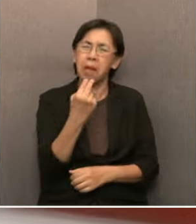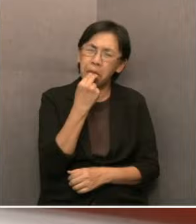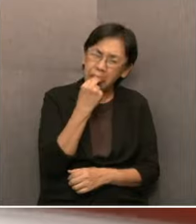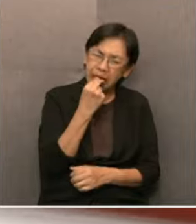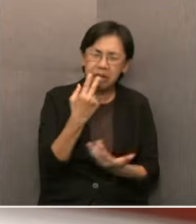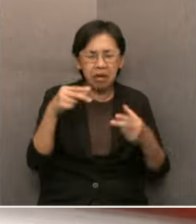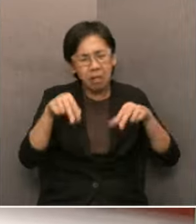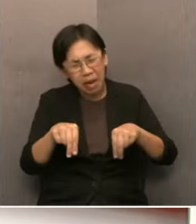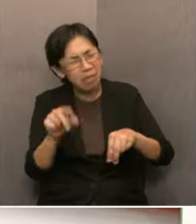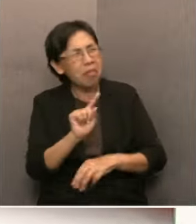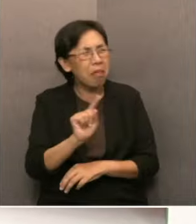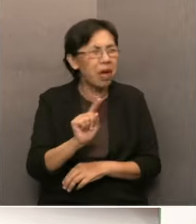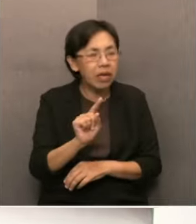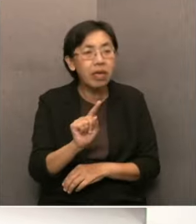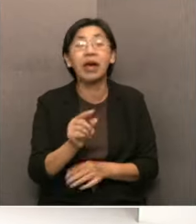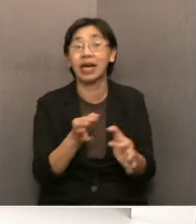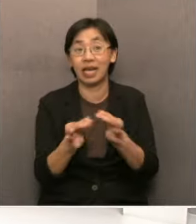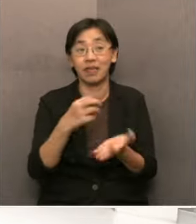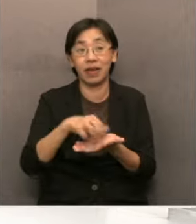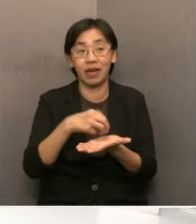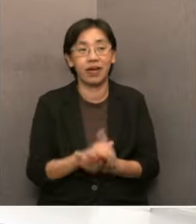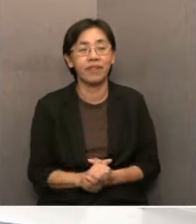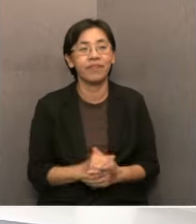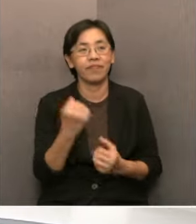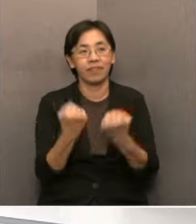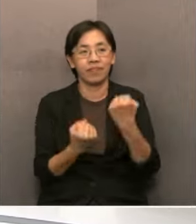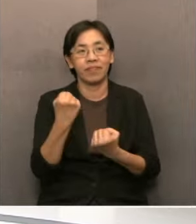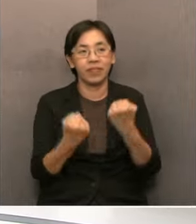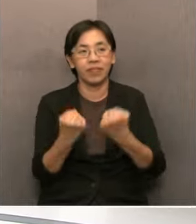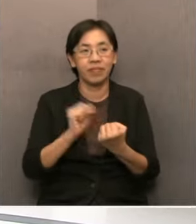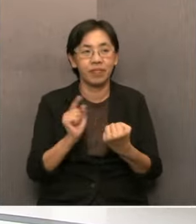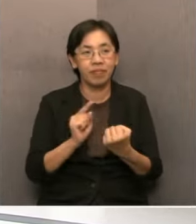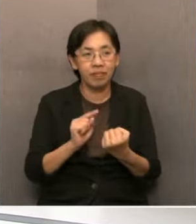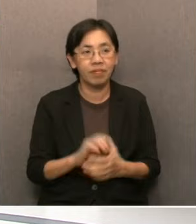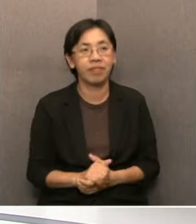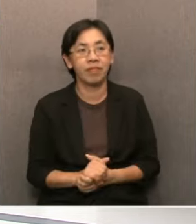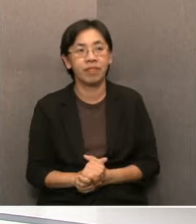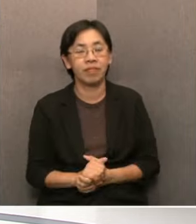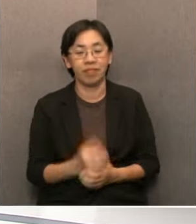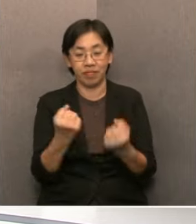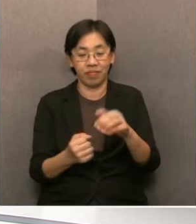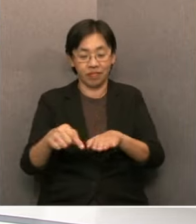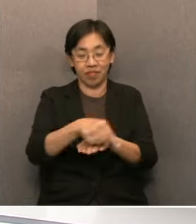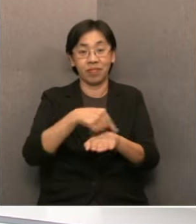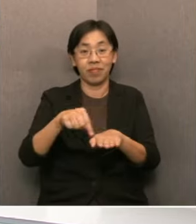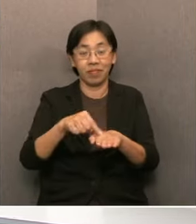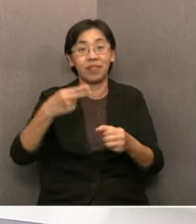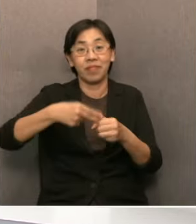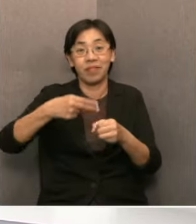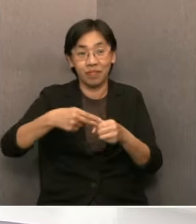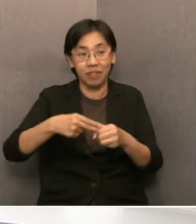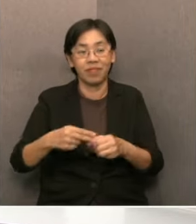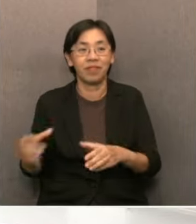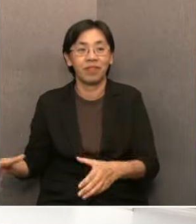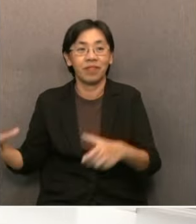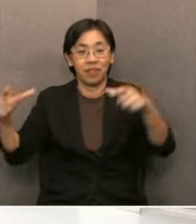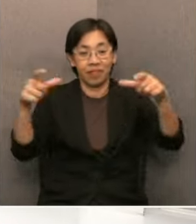รายเอ็กัเลยแต่เดิมผู้ชมค้าผู้ผลิตยานยนต์เขาจะใช้โครงสรางตัวถังของรถสันดาบเอาชุดแตเตร